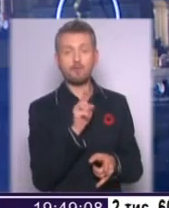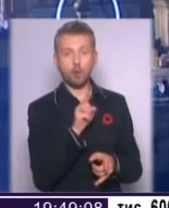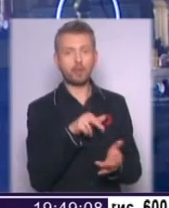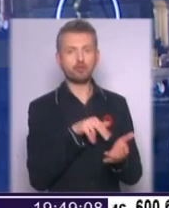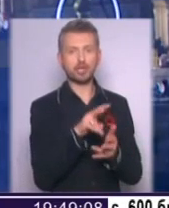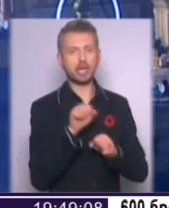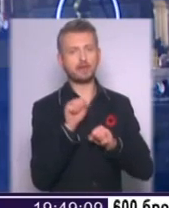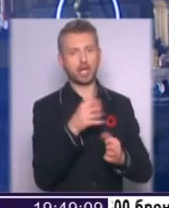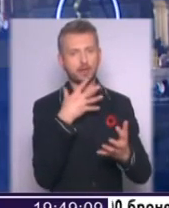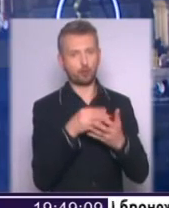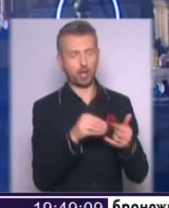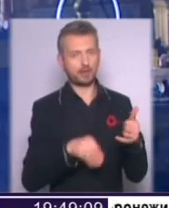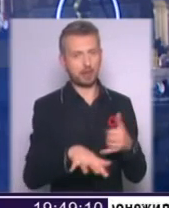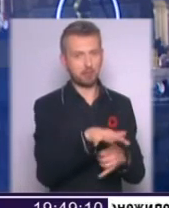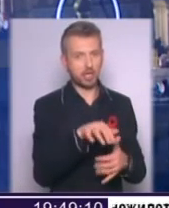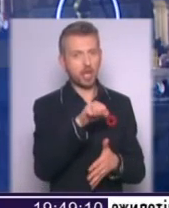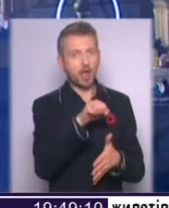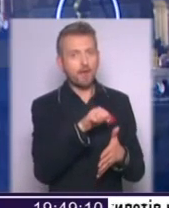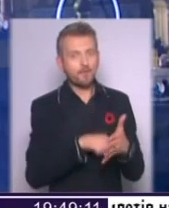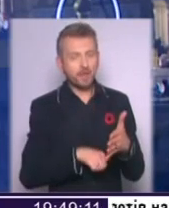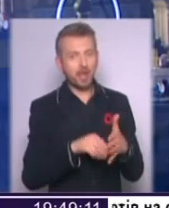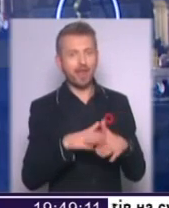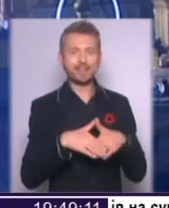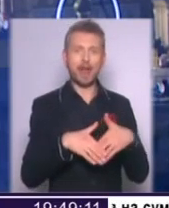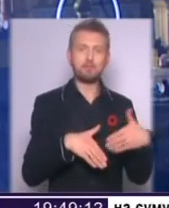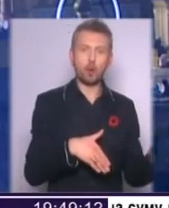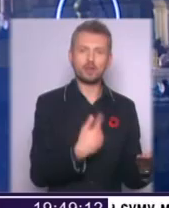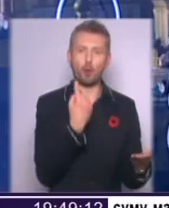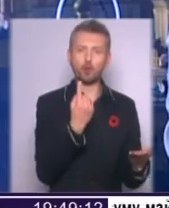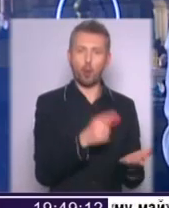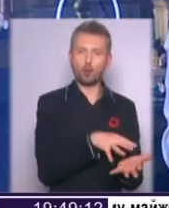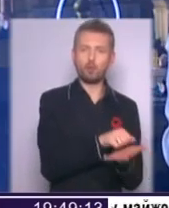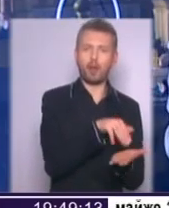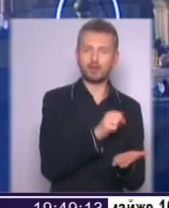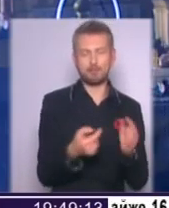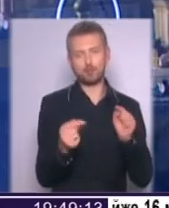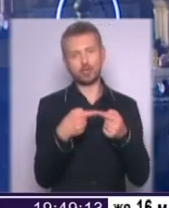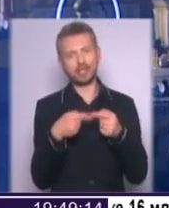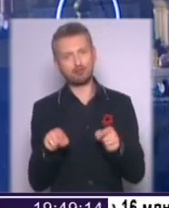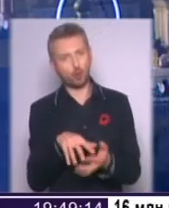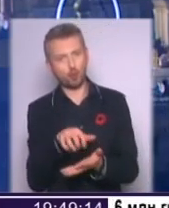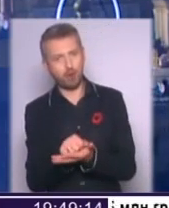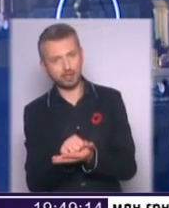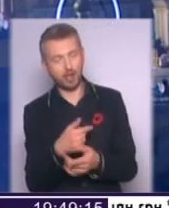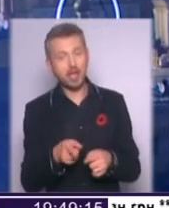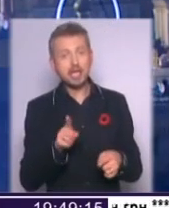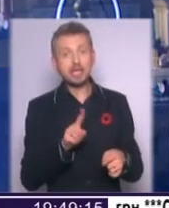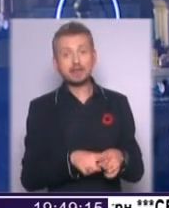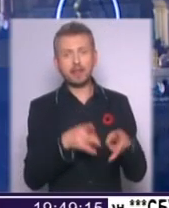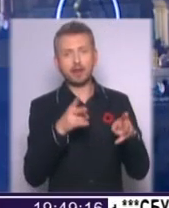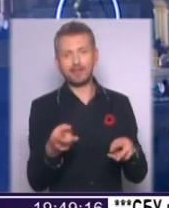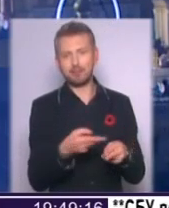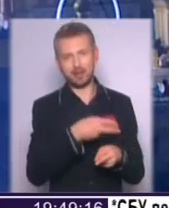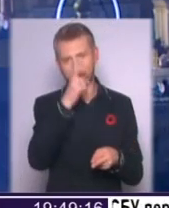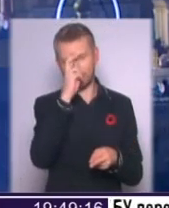захист своєї землі від на боці одного окупанта проти іншого окупанта. Це трагедія без державних націй.